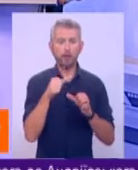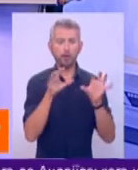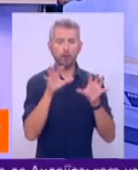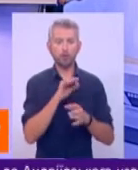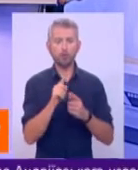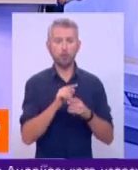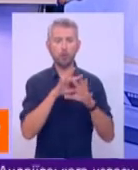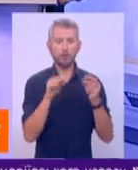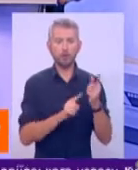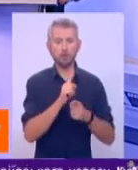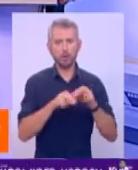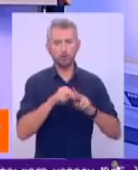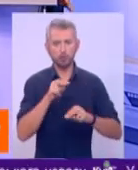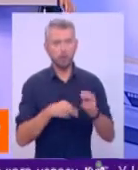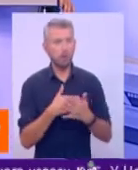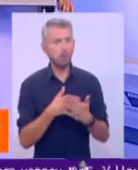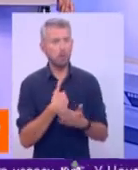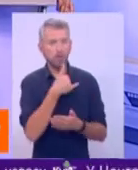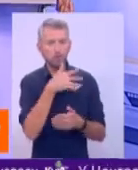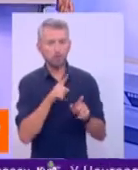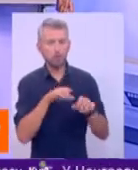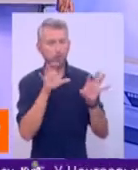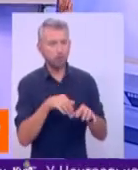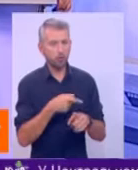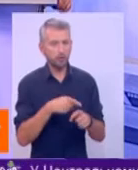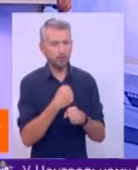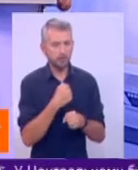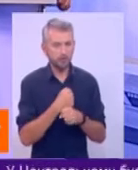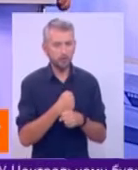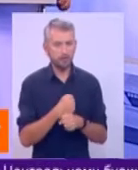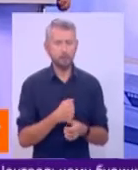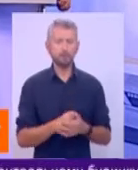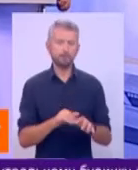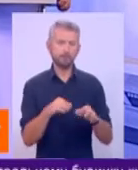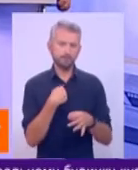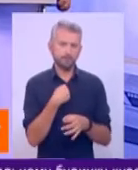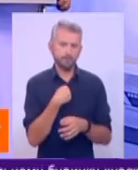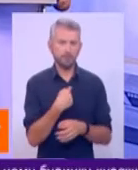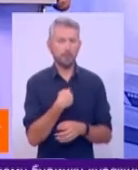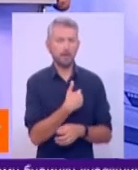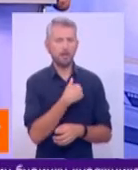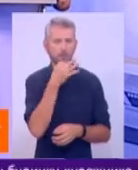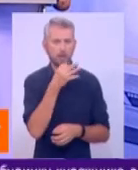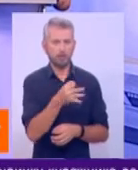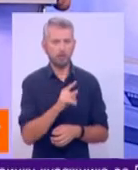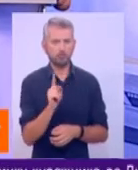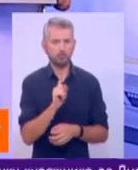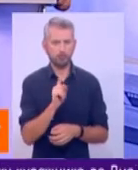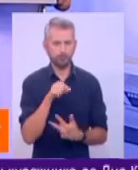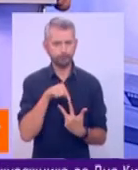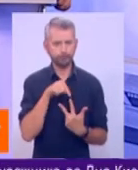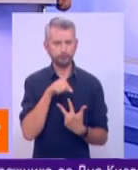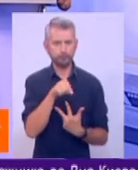лекарство, да? Комплексную реконструкцию. Да. По-моему, мы не можем даже по закону этого сделать. Даже если... Я хочу сказать, что